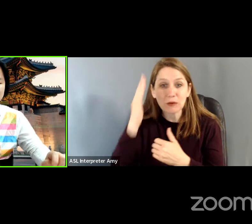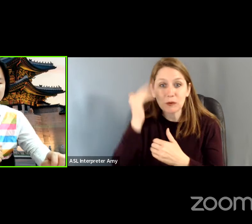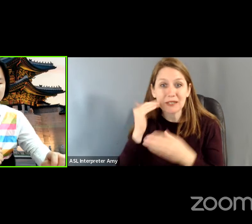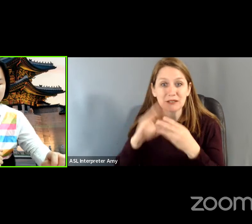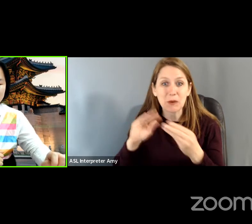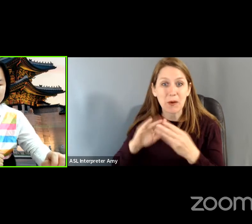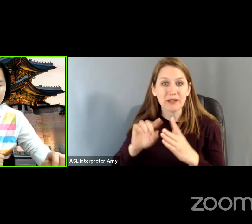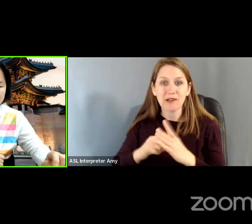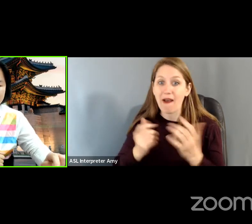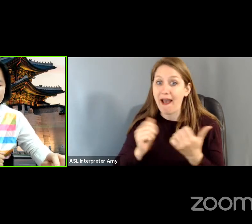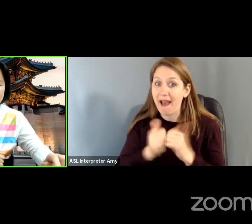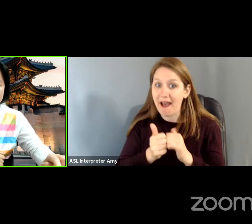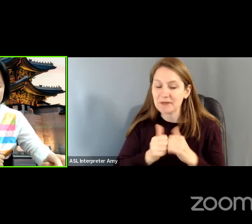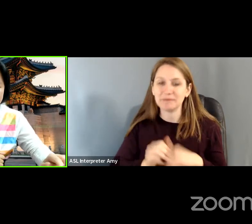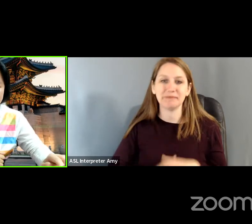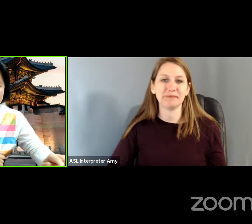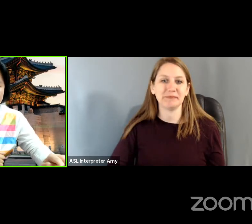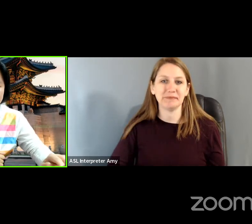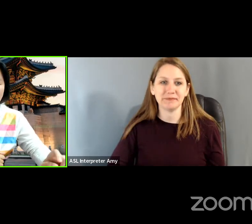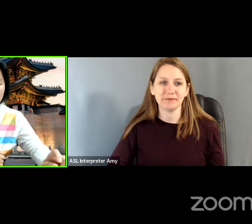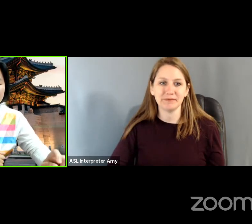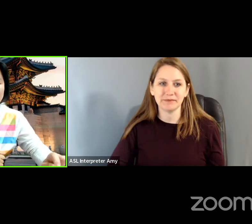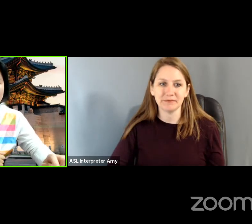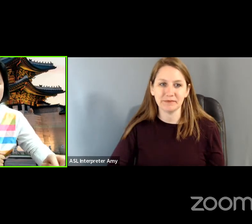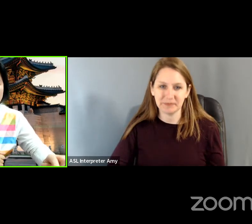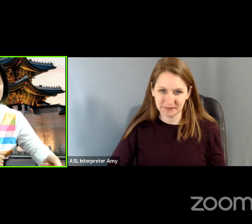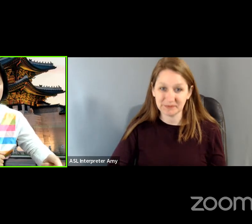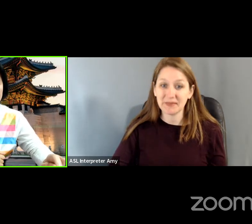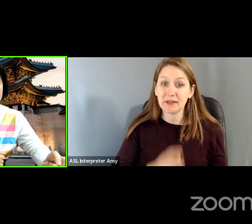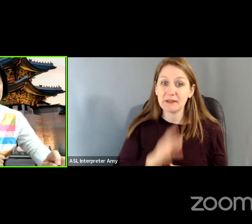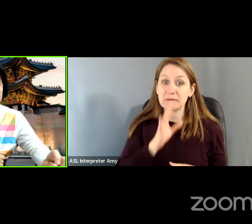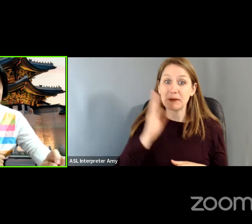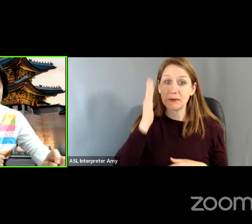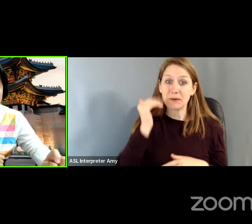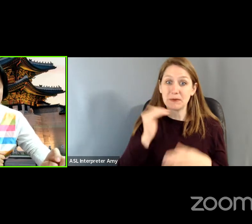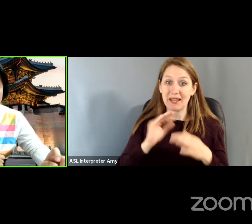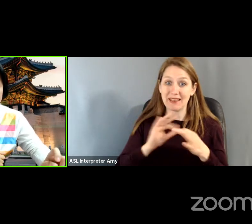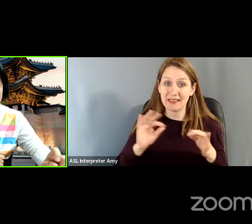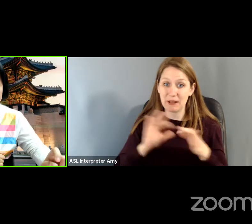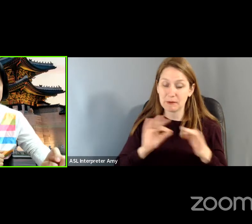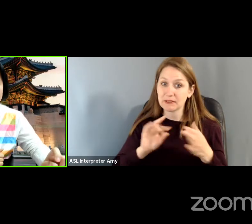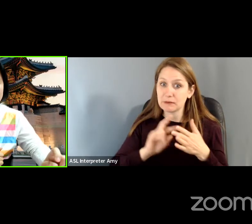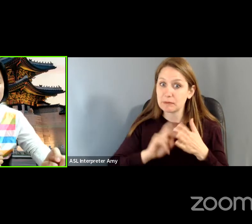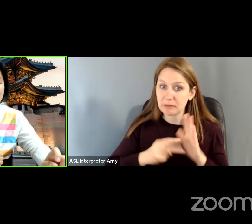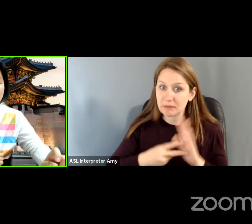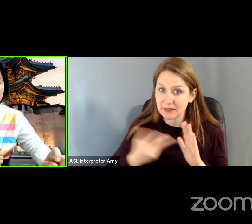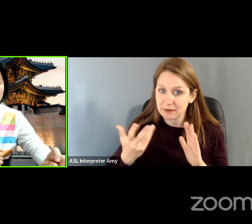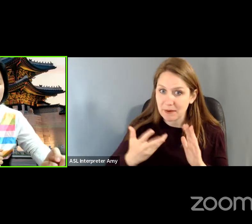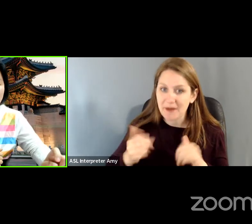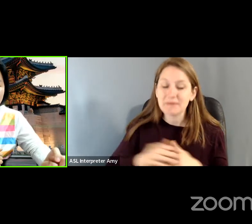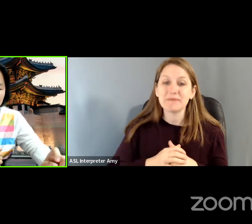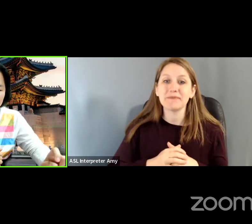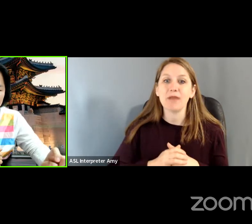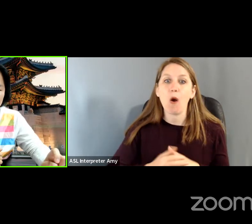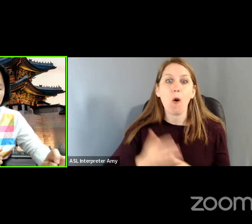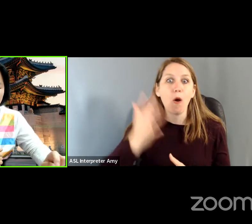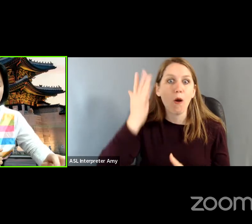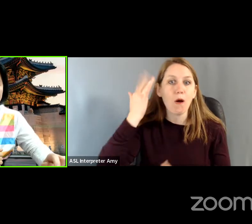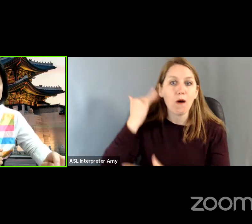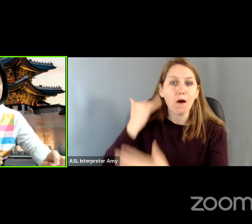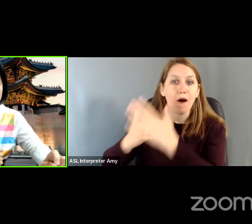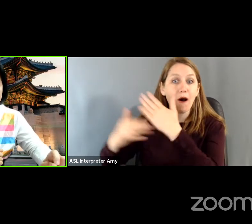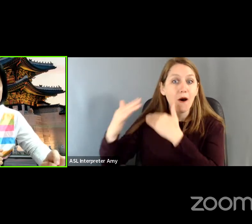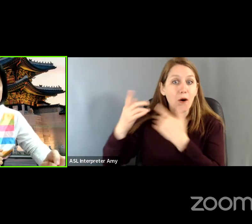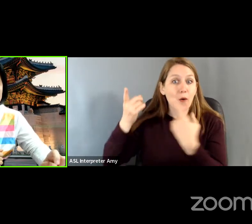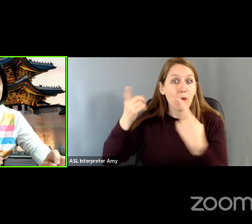this. 옛날 호랑이 담배 먹던 시절에. Long, long ago,